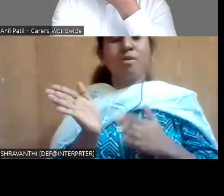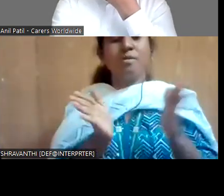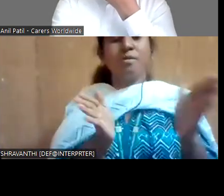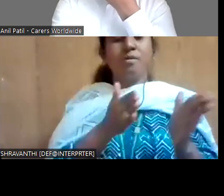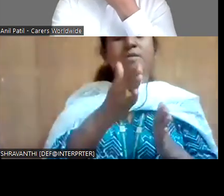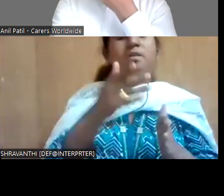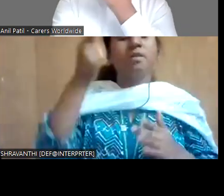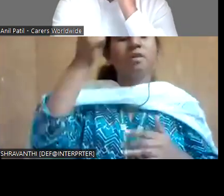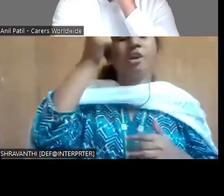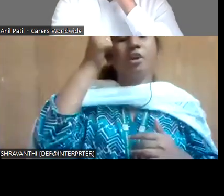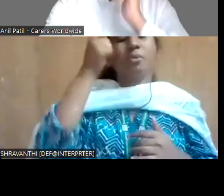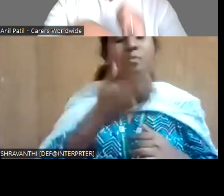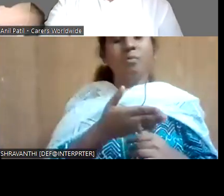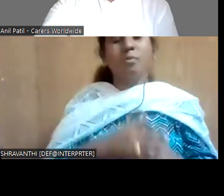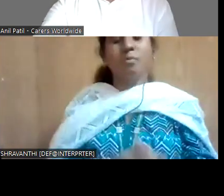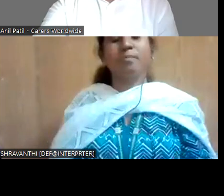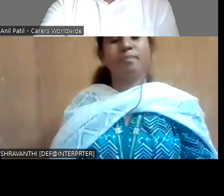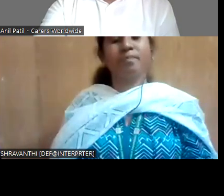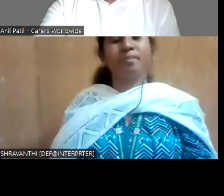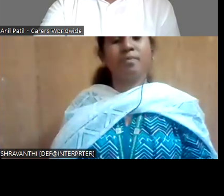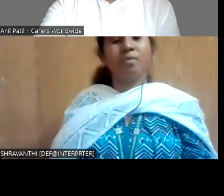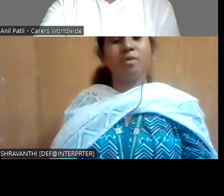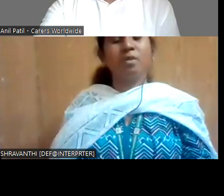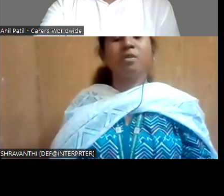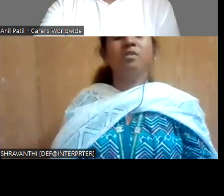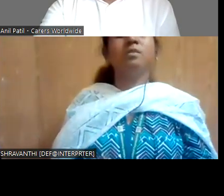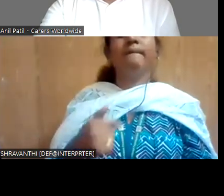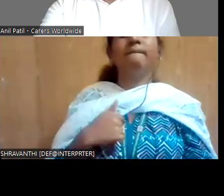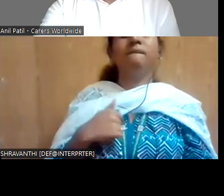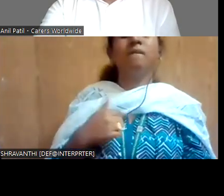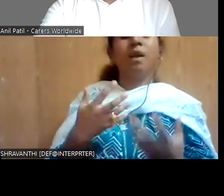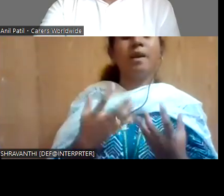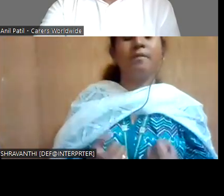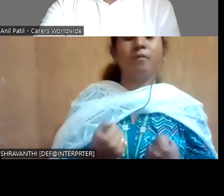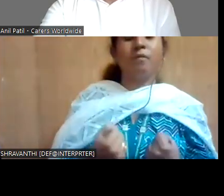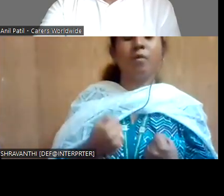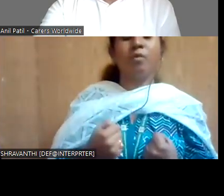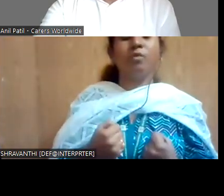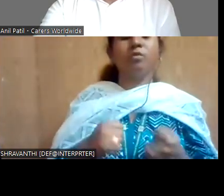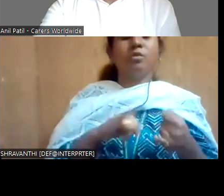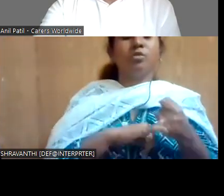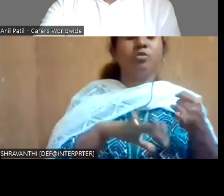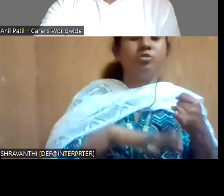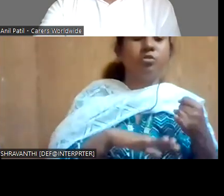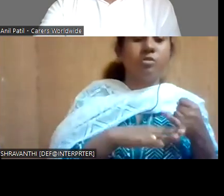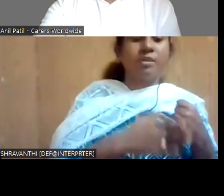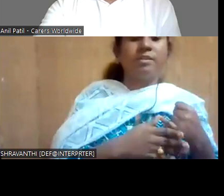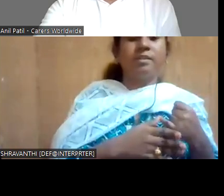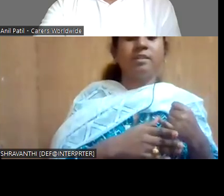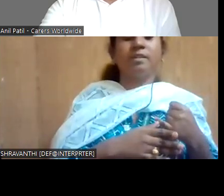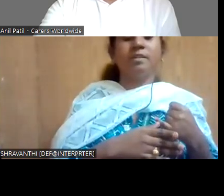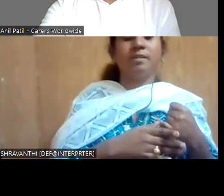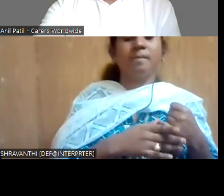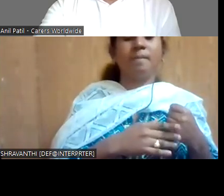बहुत इम्पोर्टेंट है। और मैं चाहती हूँ कि जो भी संस्थाएं हैं वो मुझे भी पता चल जाएंगी तो मैं उस पे